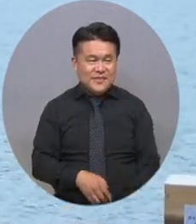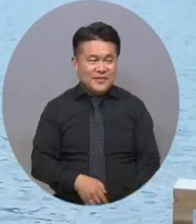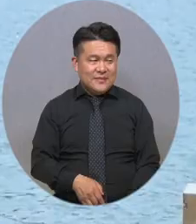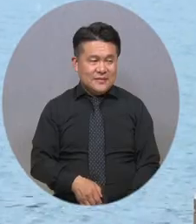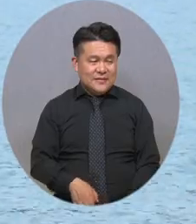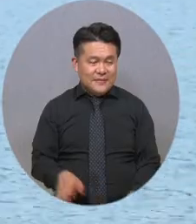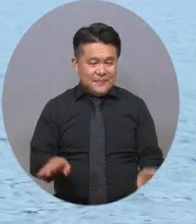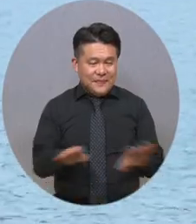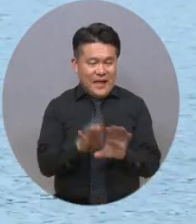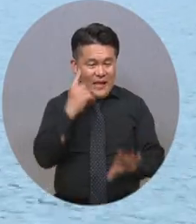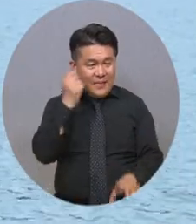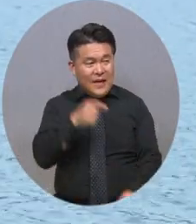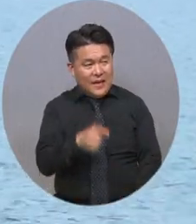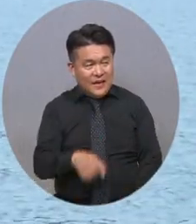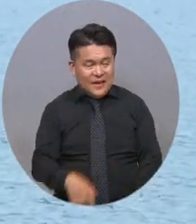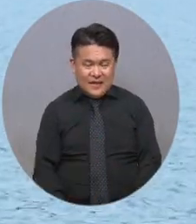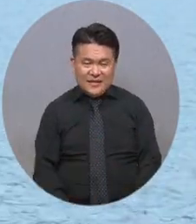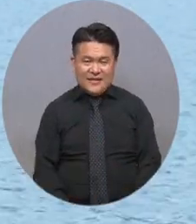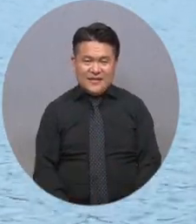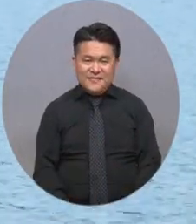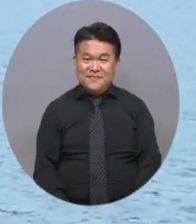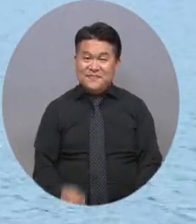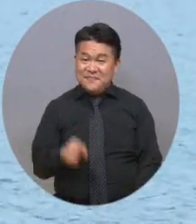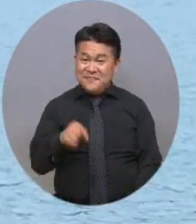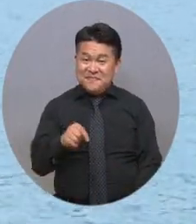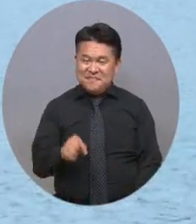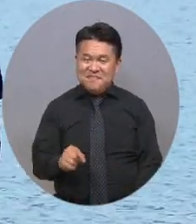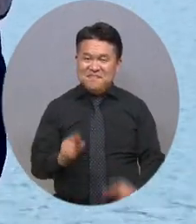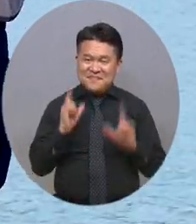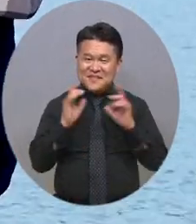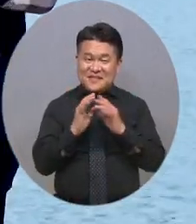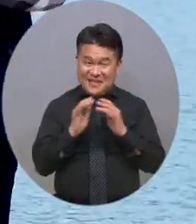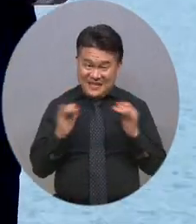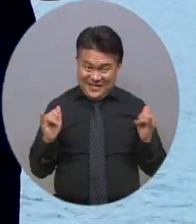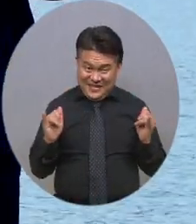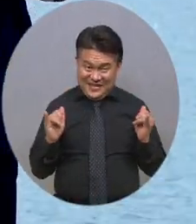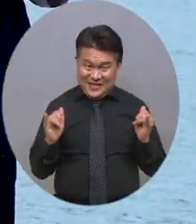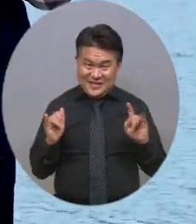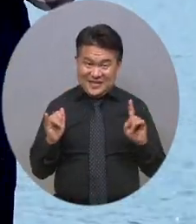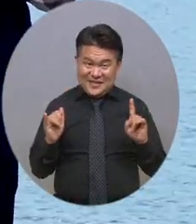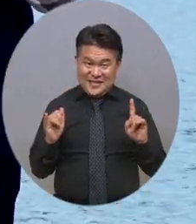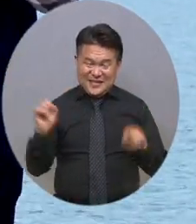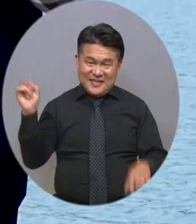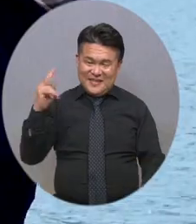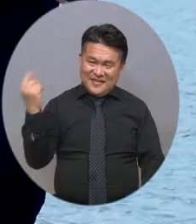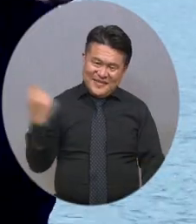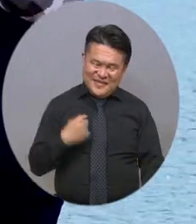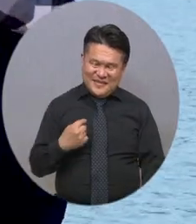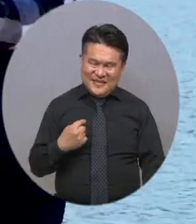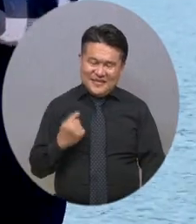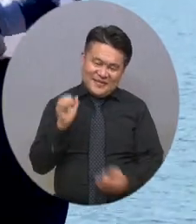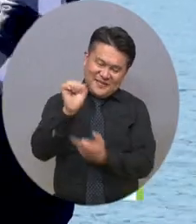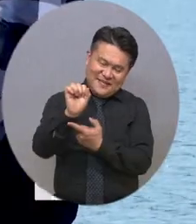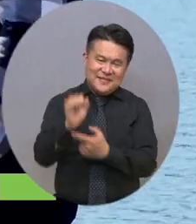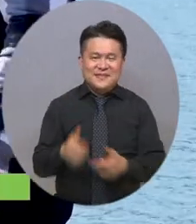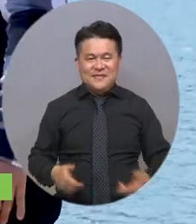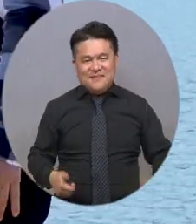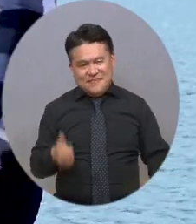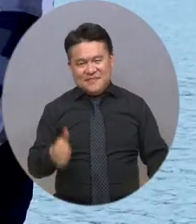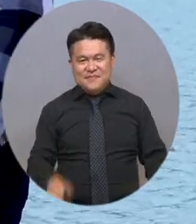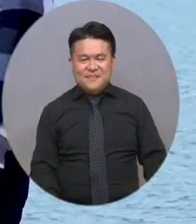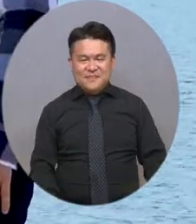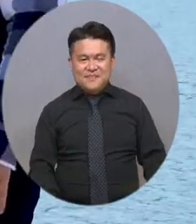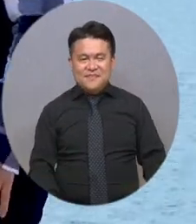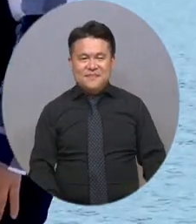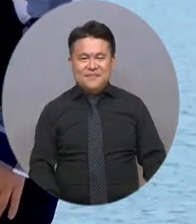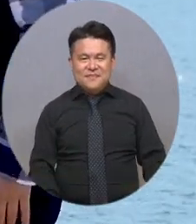이야. 아 안 오는 줄 알았잖아. 아 그러니까 이 스타들은 말이죠. 네. 우리 같은 분들은 이렇게 갑자기 등장을 해줘야 돼요. 뒤집어